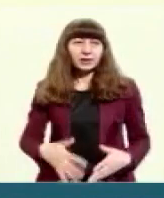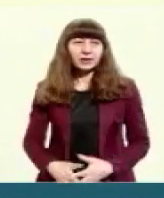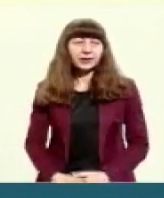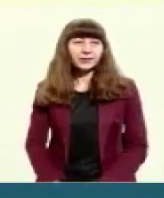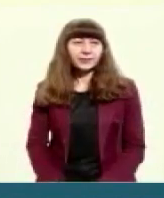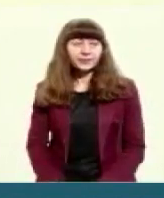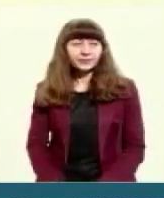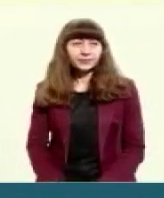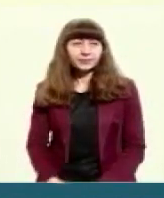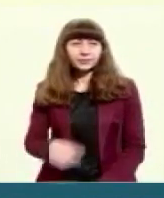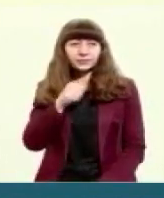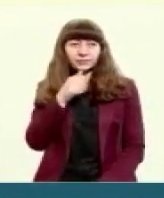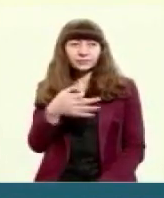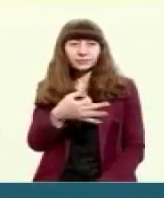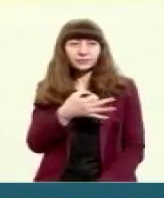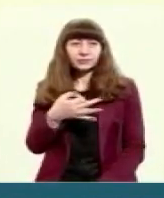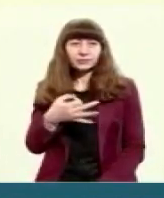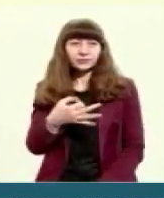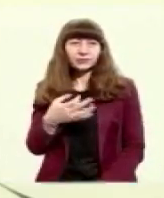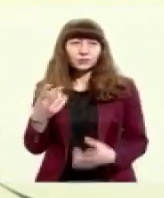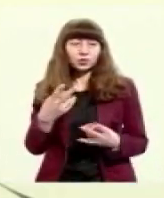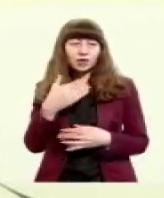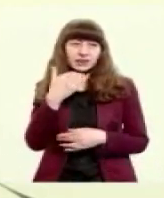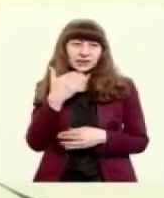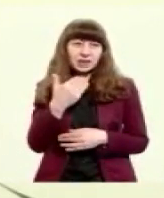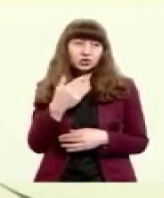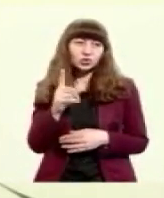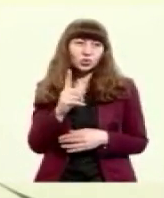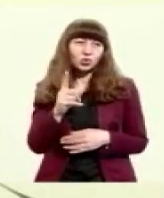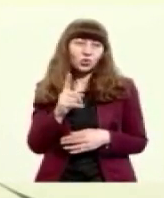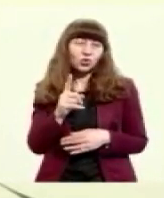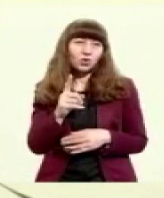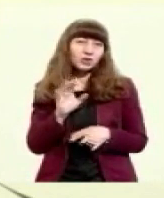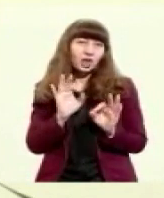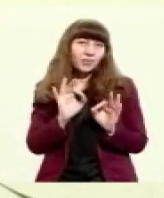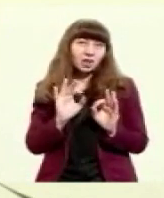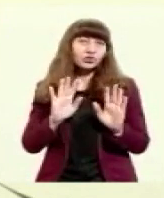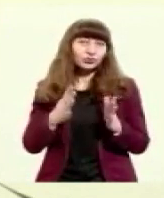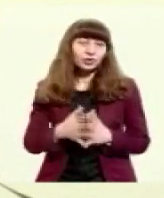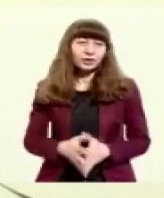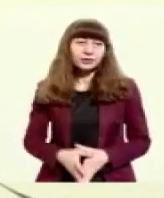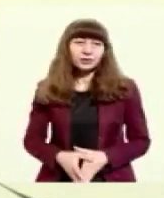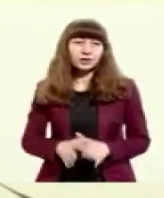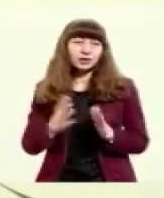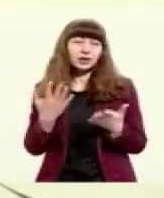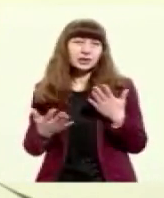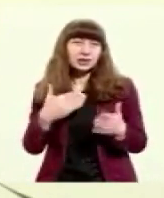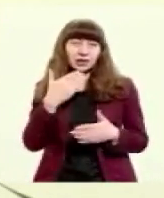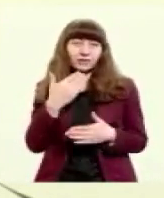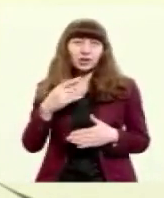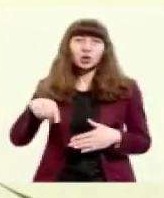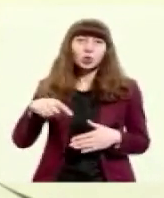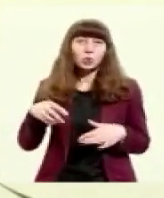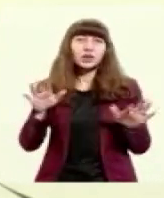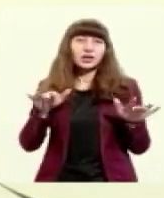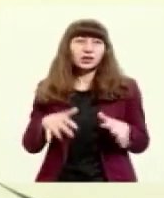По Кустанайской области надо признать, что достаточно стабильная ситуация. Если не считать вот Рудный, Аркалык, два кейса,